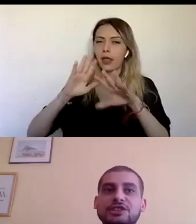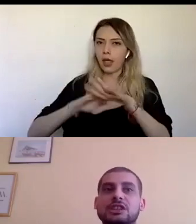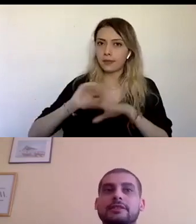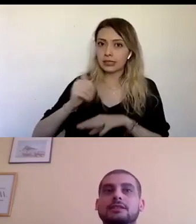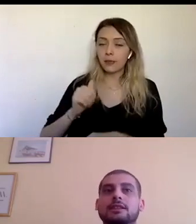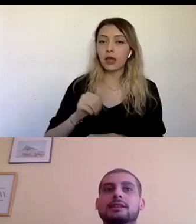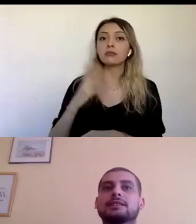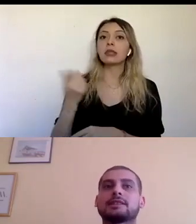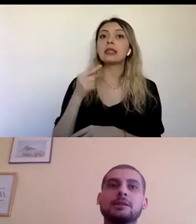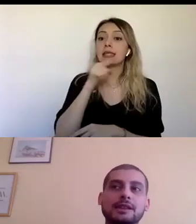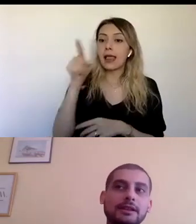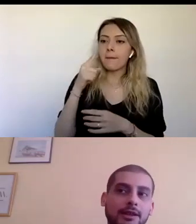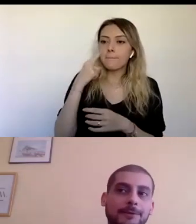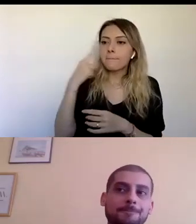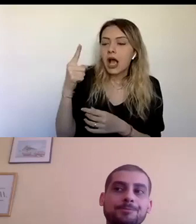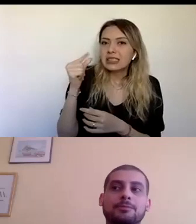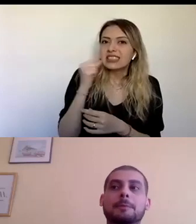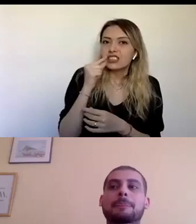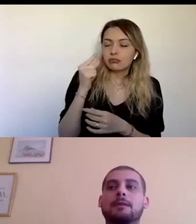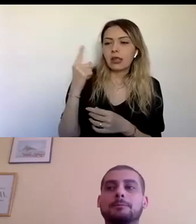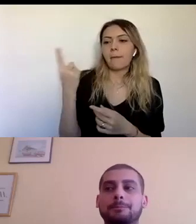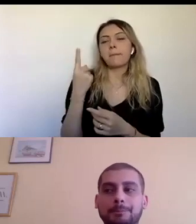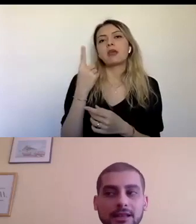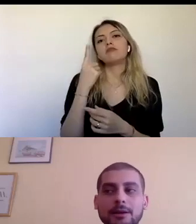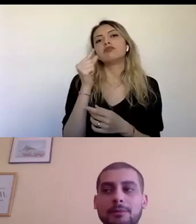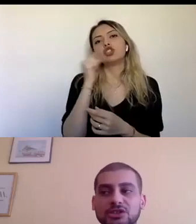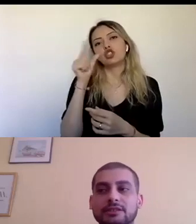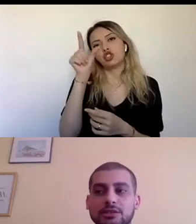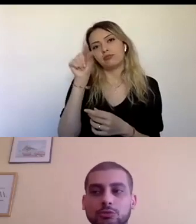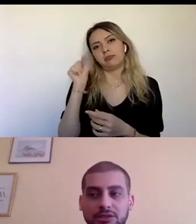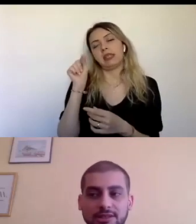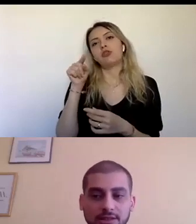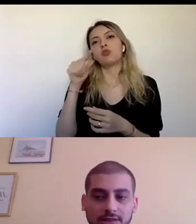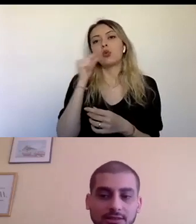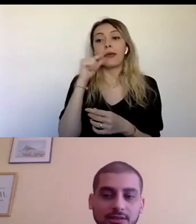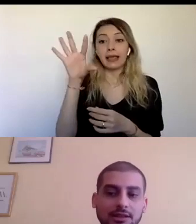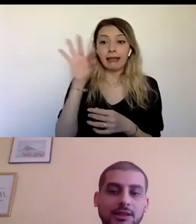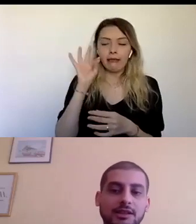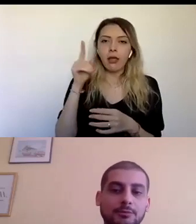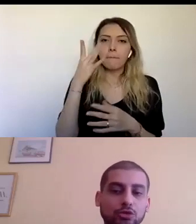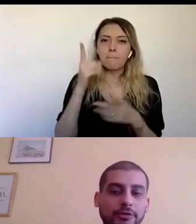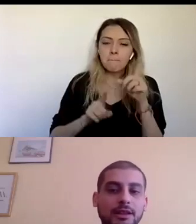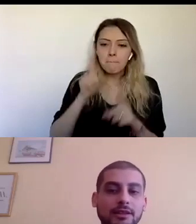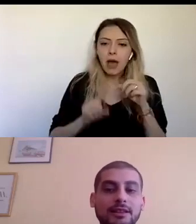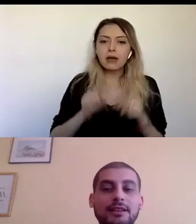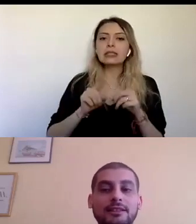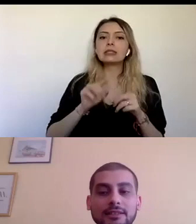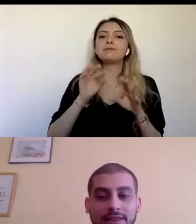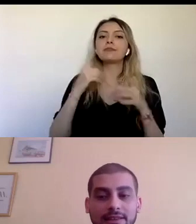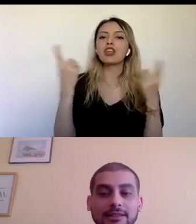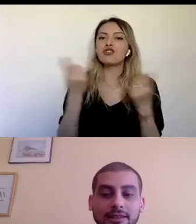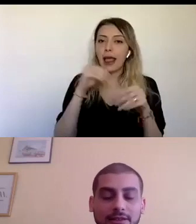İzlediğiniz kişilerin kişisel bilgilerini belli bir amaçlar için kullanacaksanız bu durumda